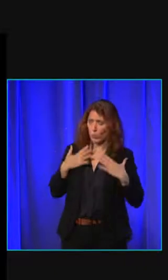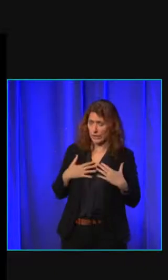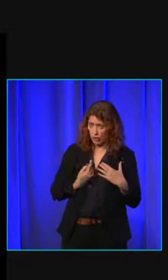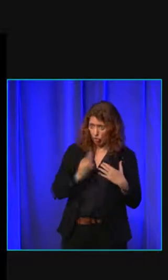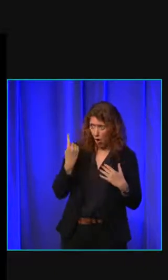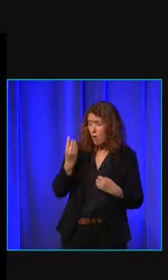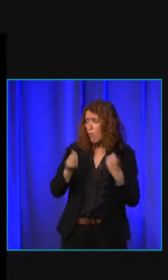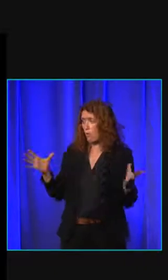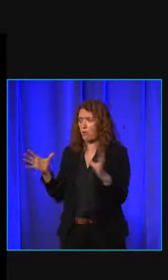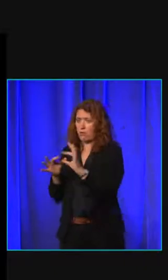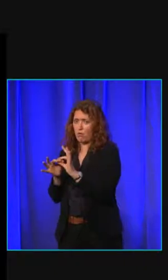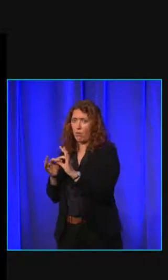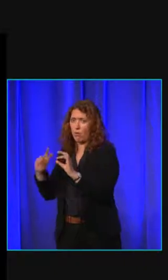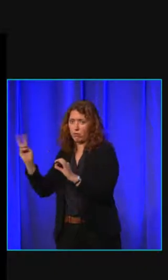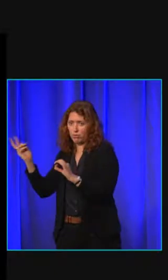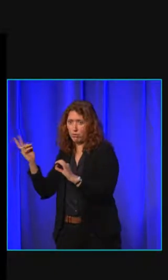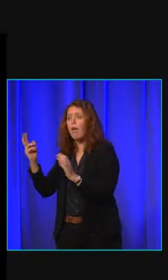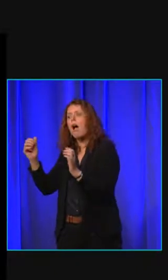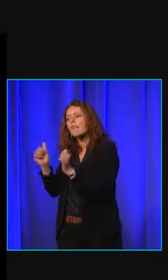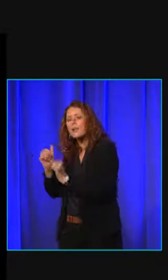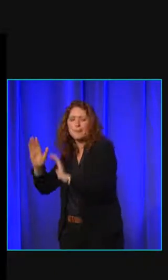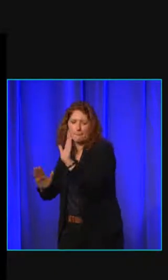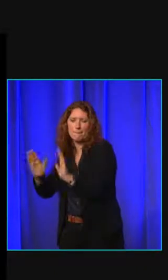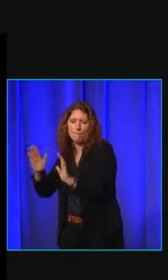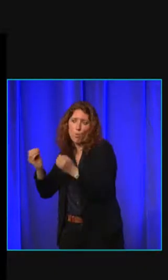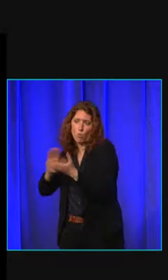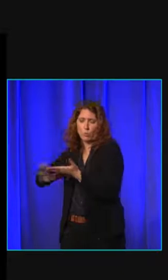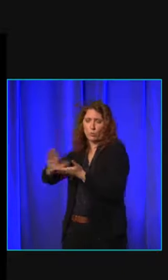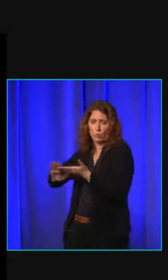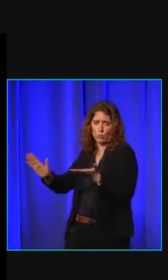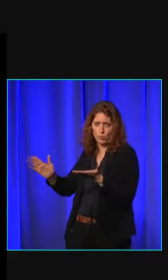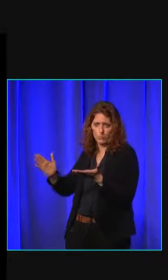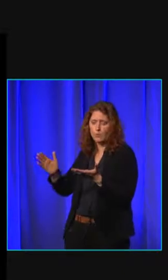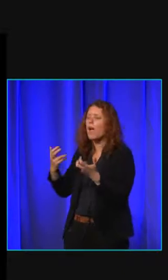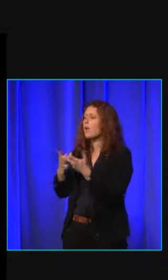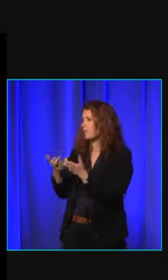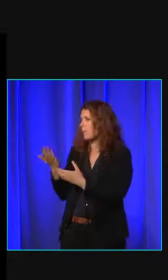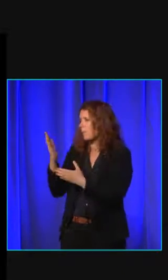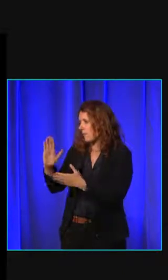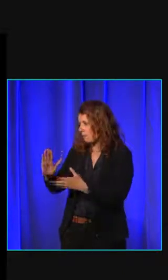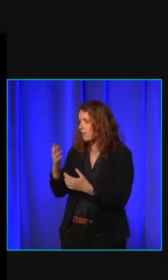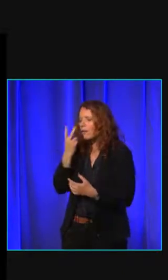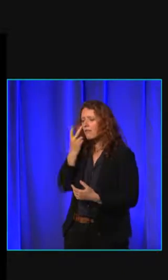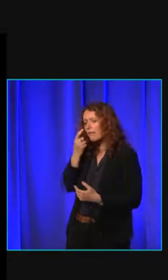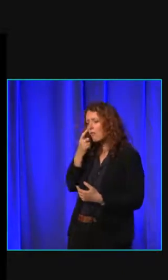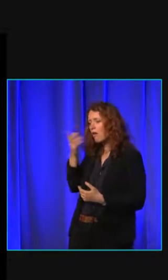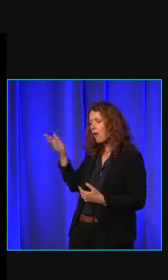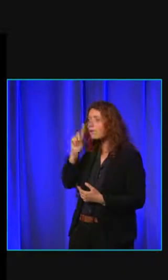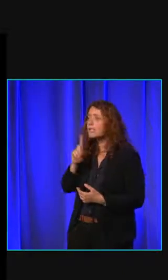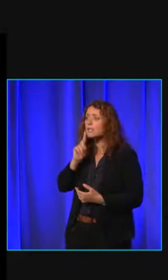association, avec ou sans séquence mimée. Et donc là, je vais vous montrer quelques petits exemples. Ici, vous allez voir une jeune